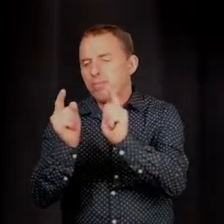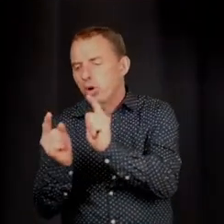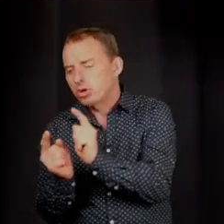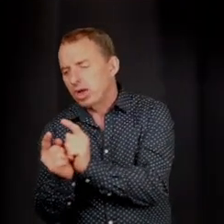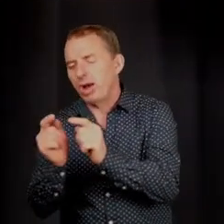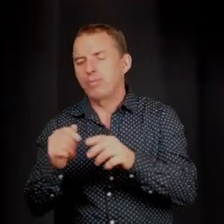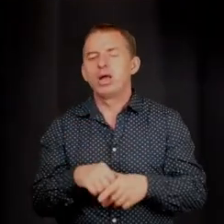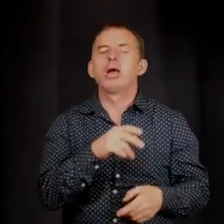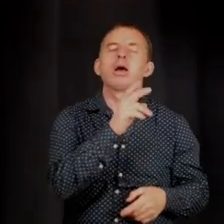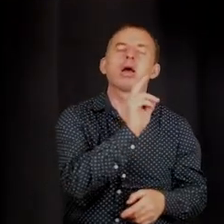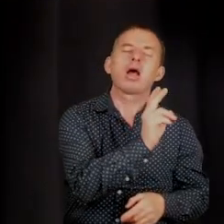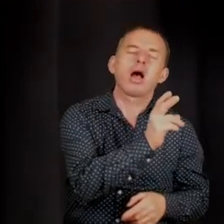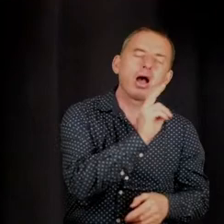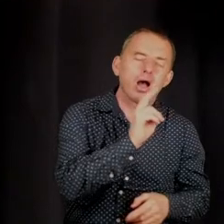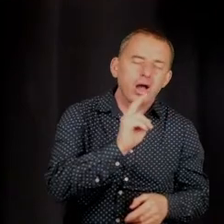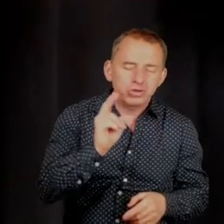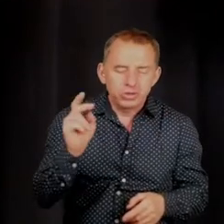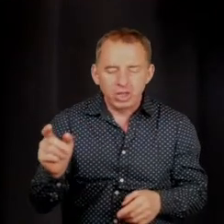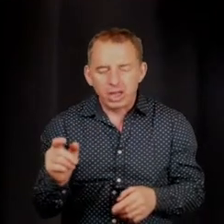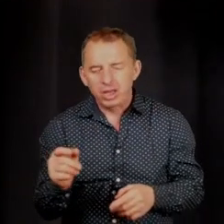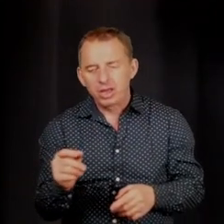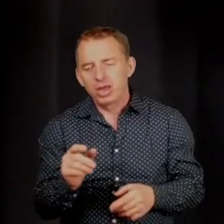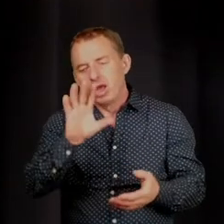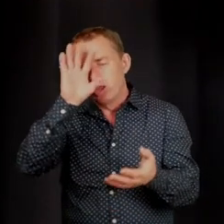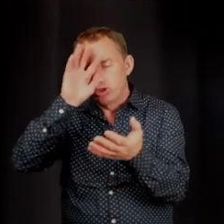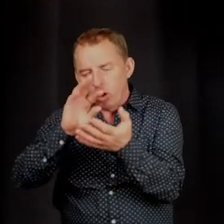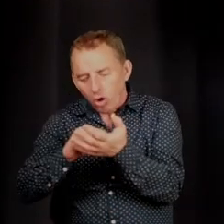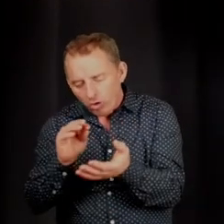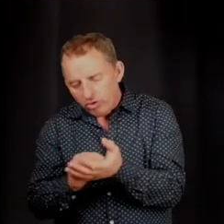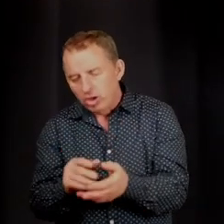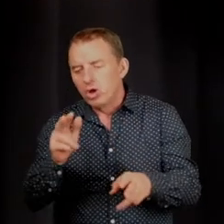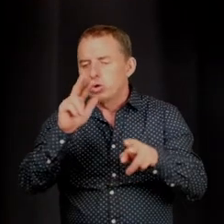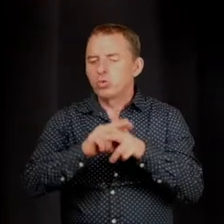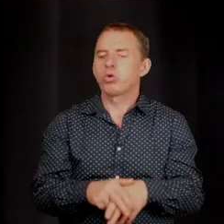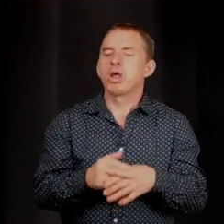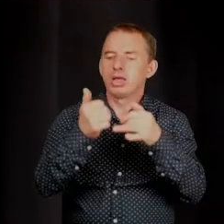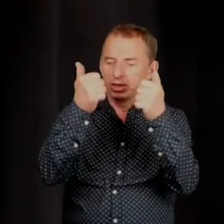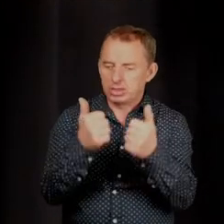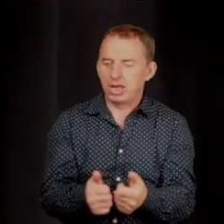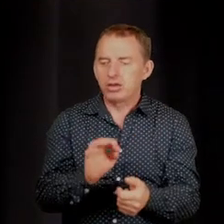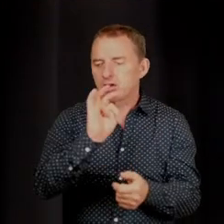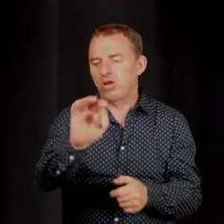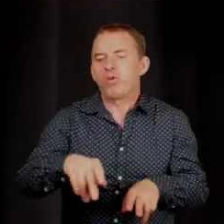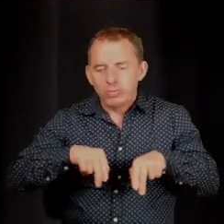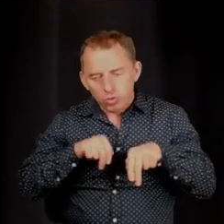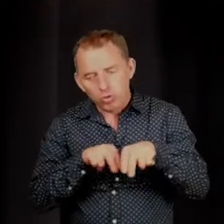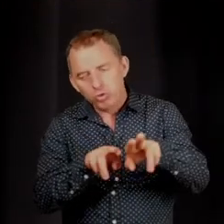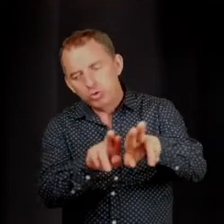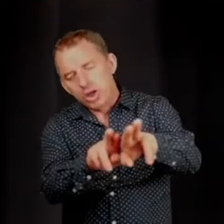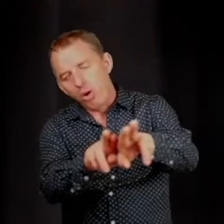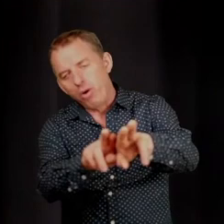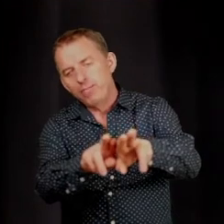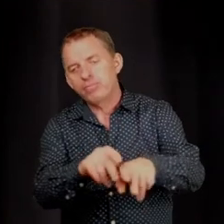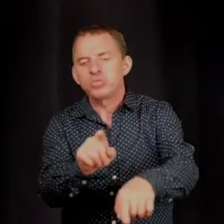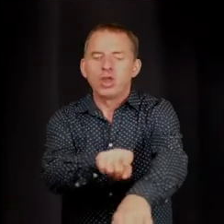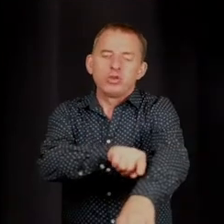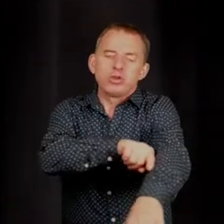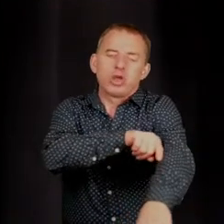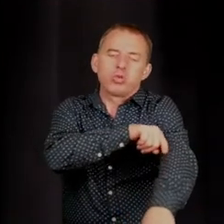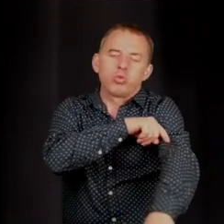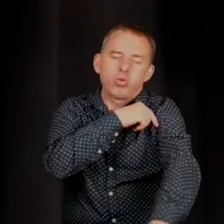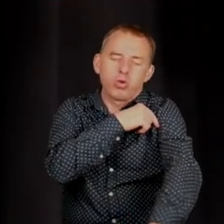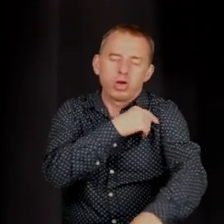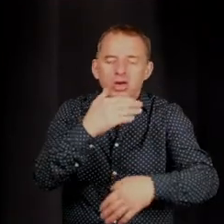meet. Każde doświadczenie, które stanie się waszym udziałem. Will soon be over. Niedługo się zakończy. There